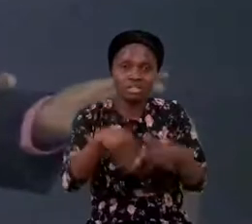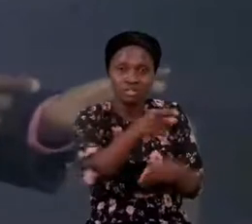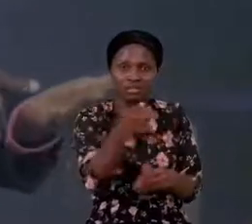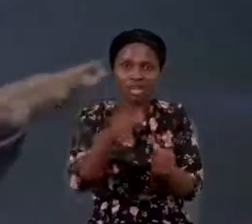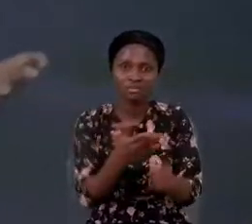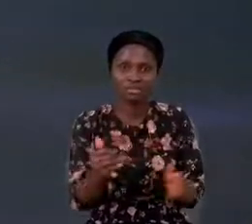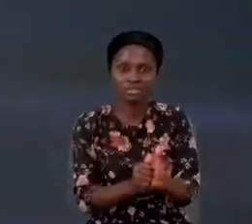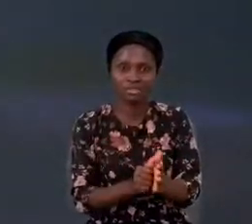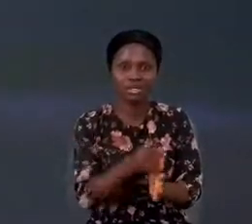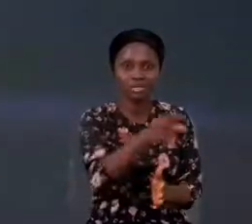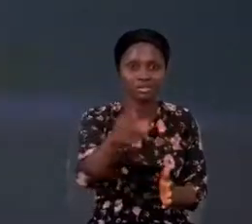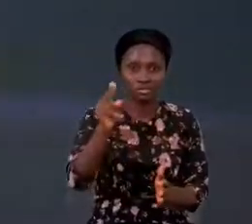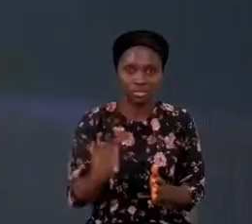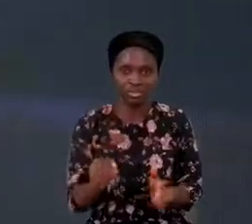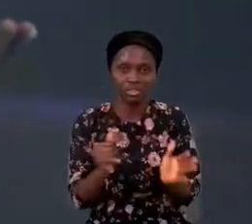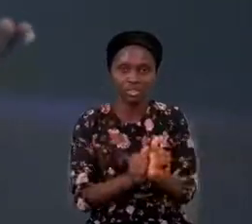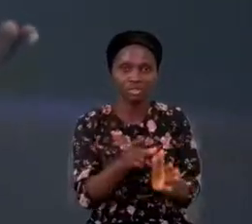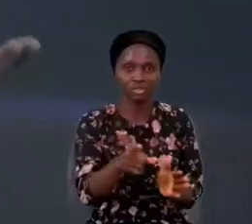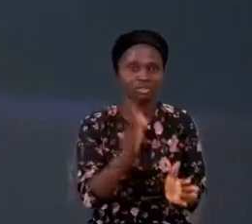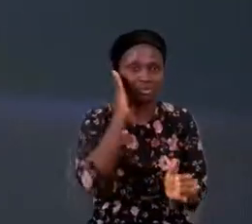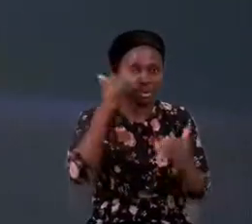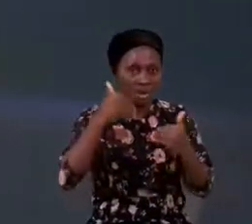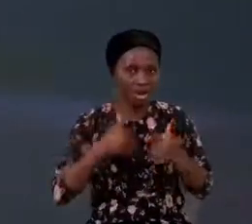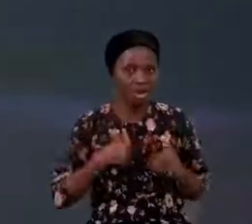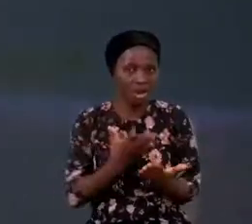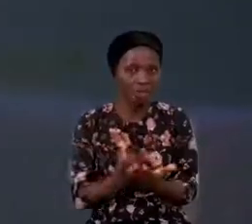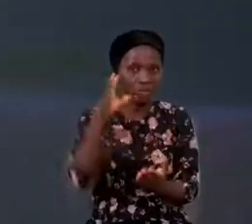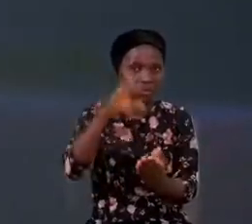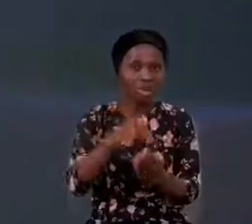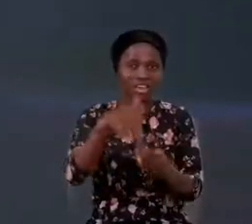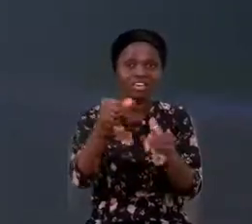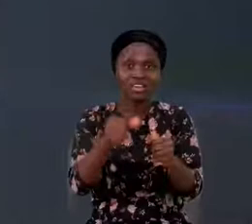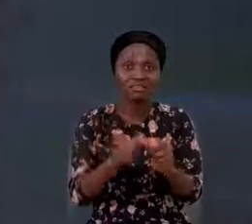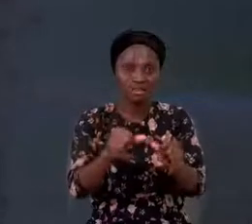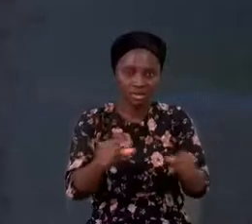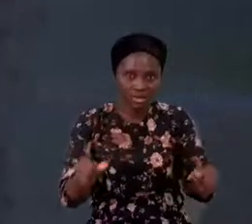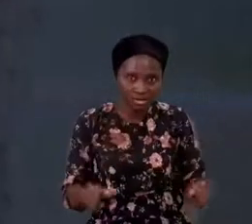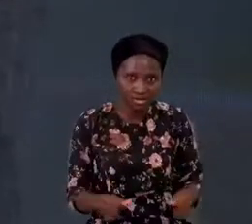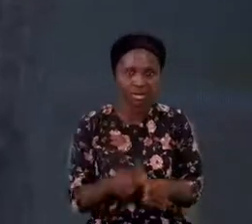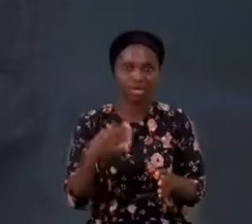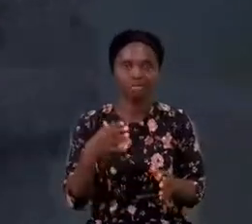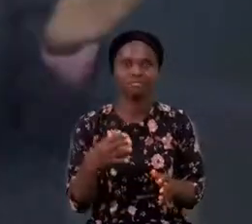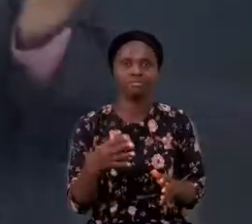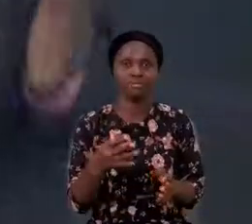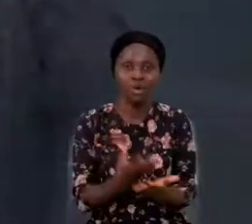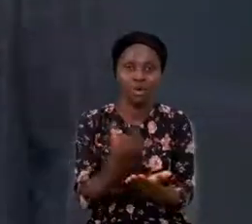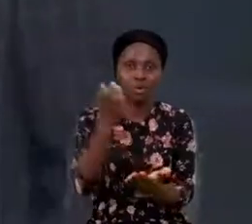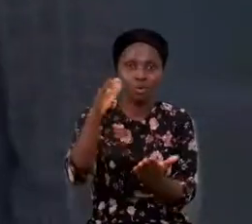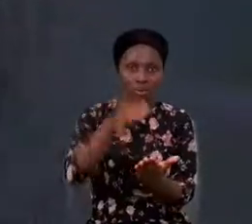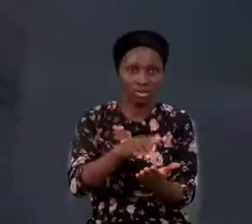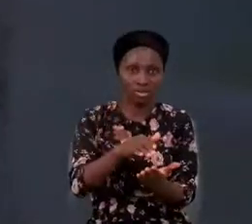les domaines. La richesse. Dans toutes les poursuites, la richesse, le